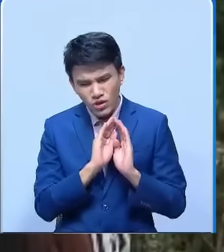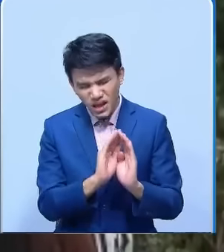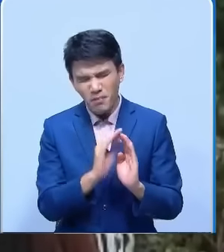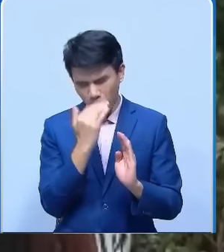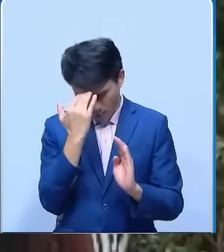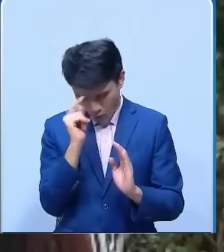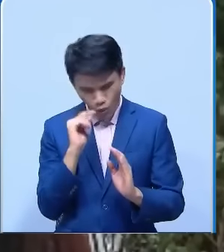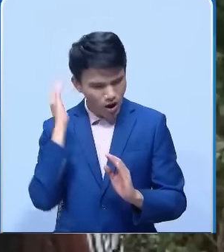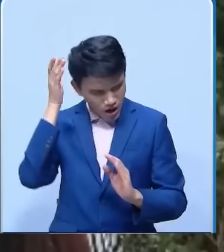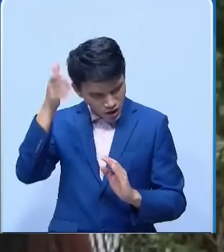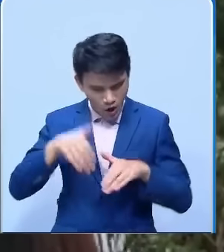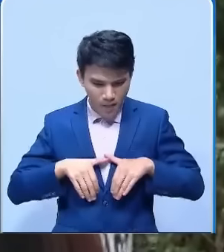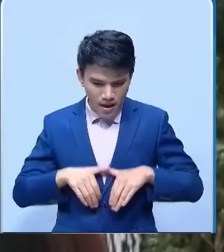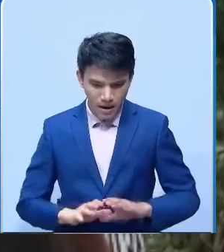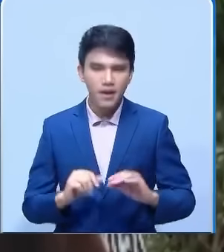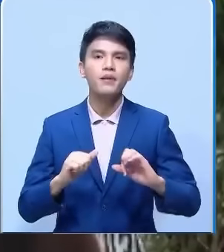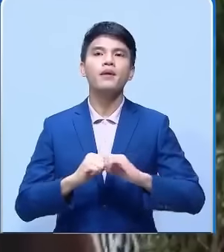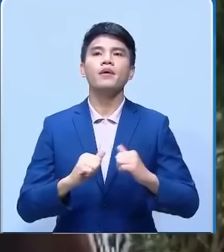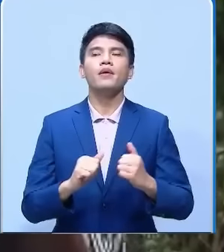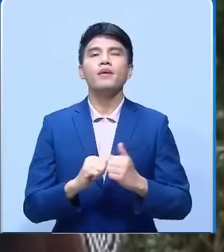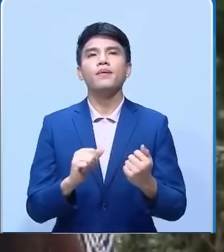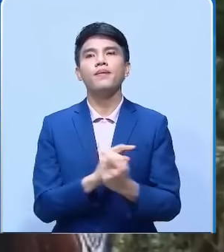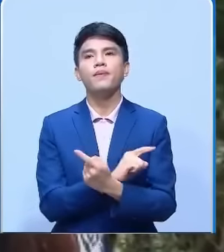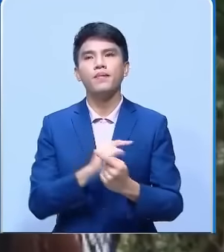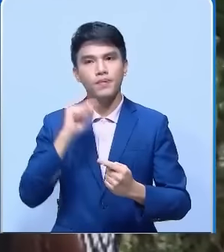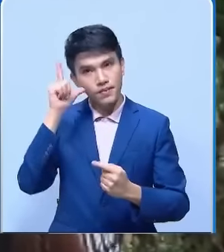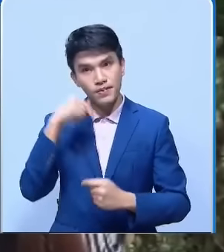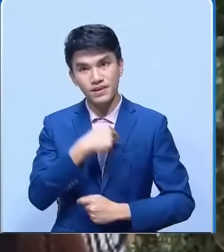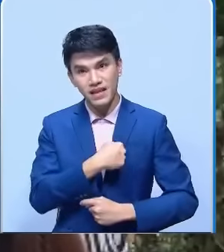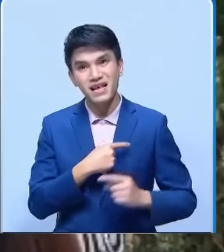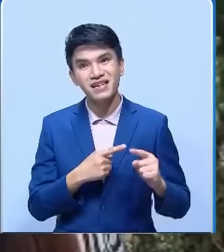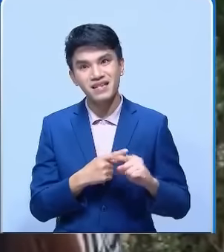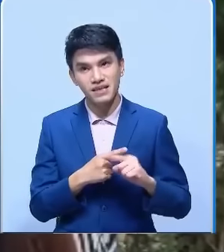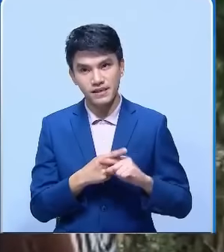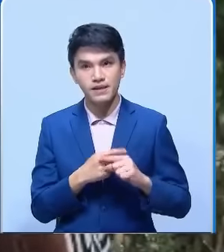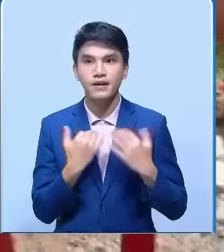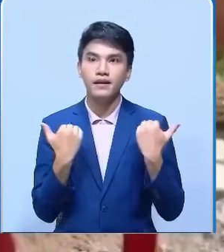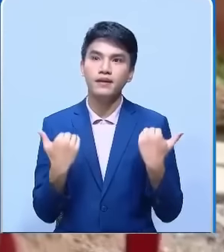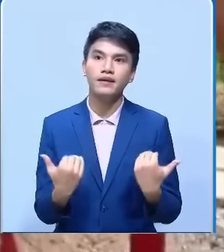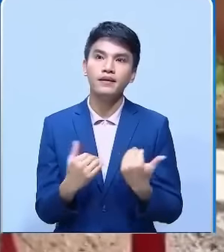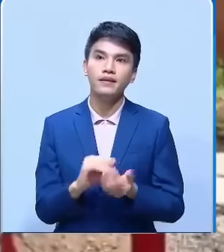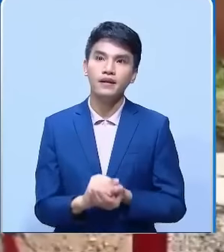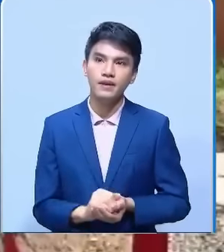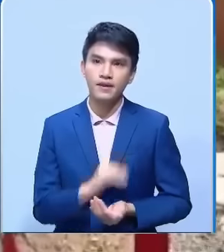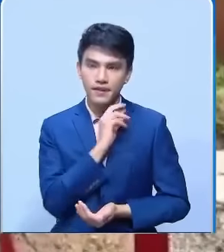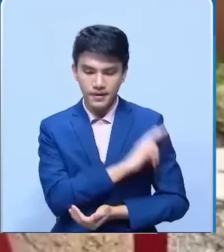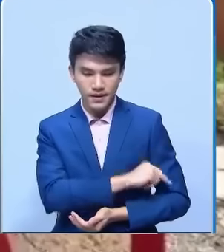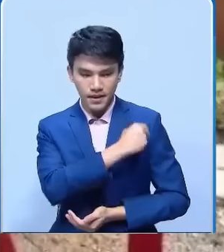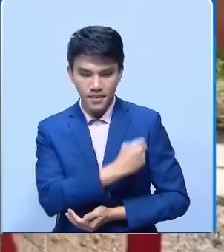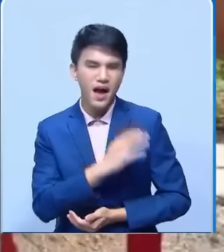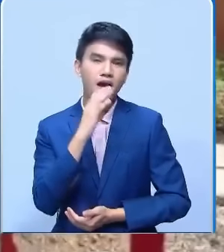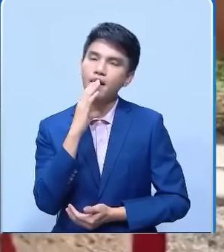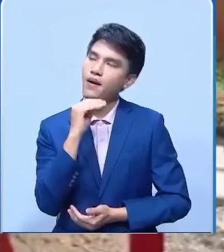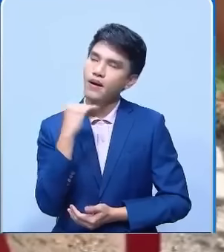ไว้ก็เป็นภาระสังคมครับแม่บอกว่าแม่เจ็บใจมากจนทุกวันนี้นะครับที่คุณหมอมาพูดกับลูกสาวแบบ